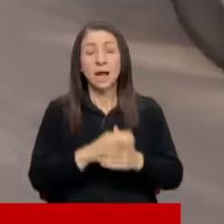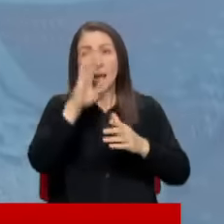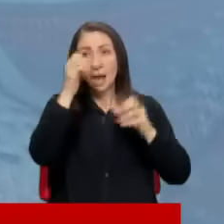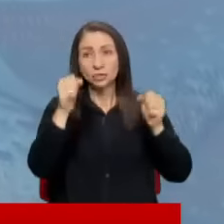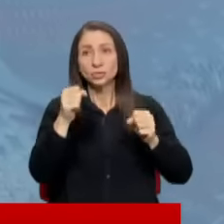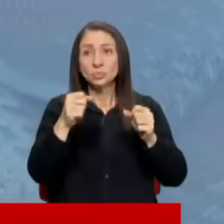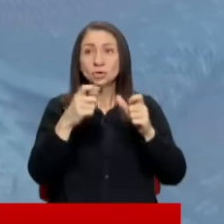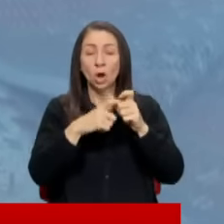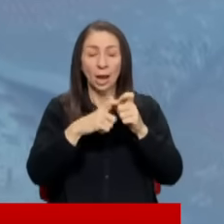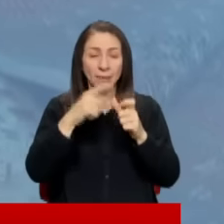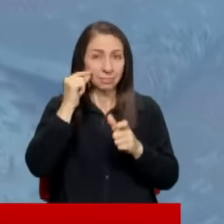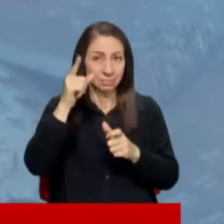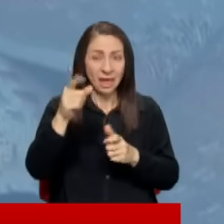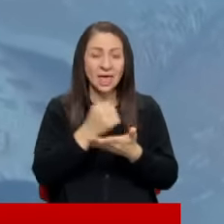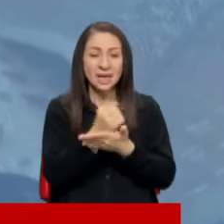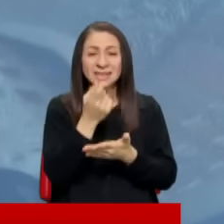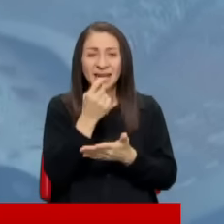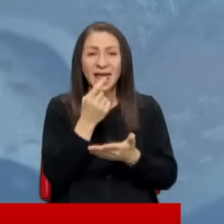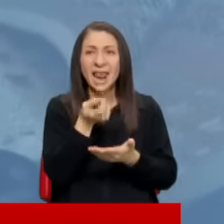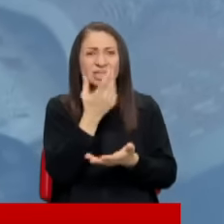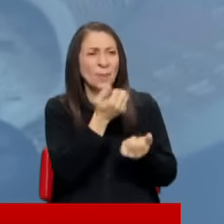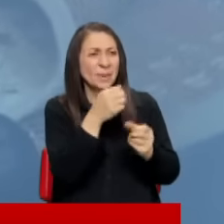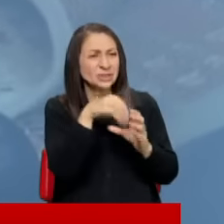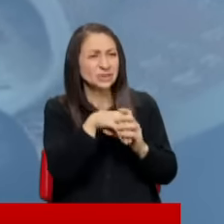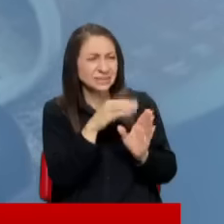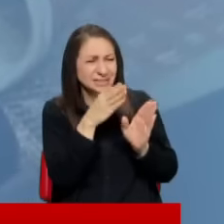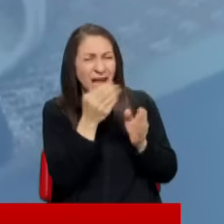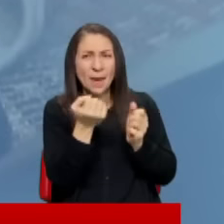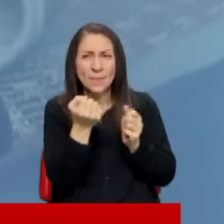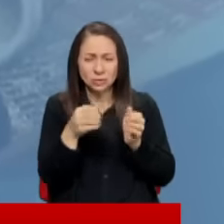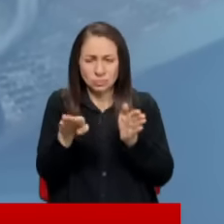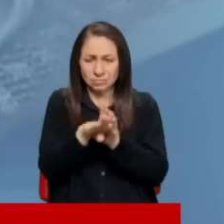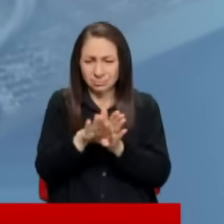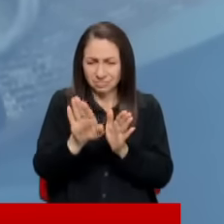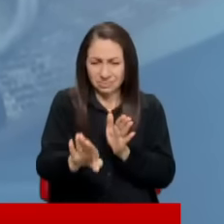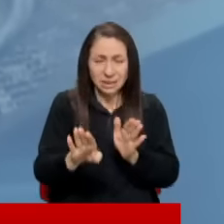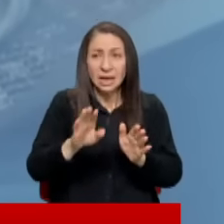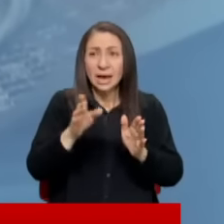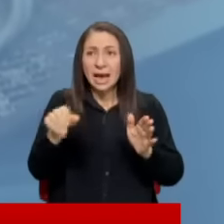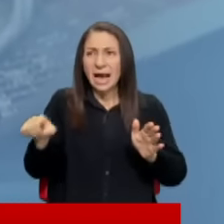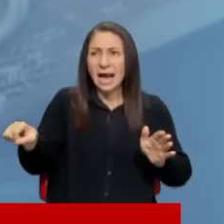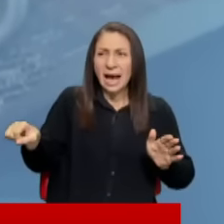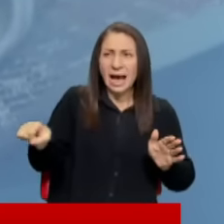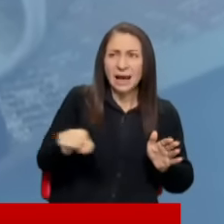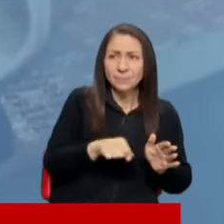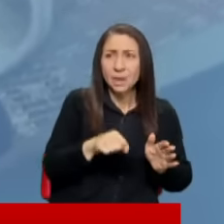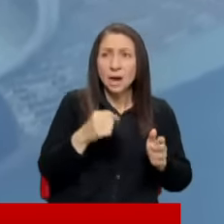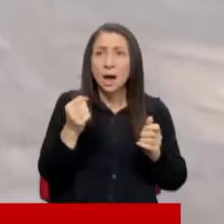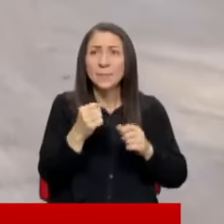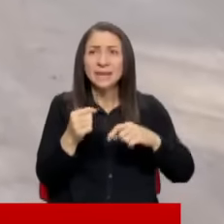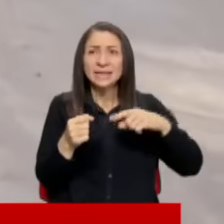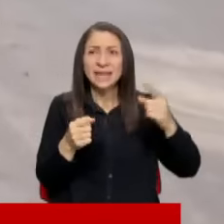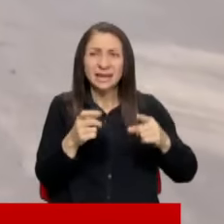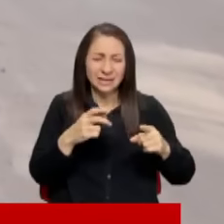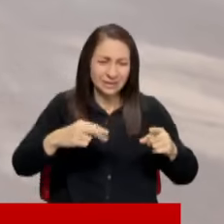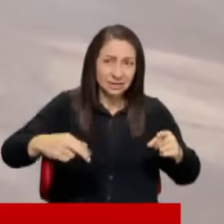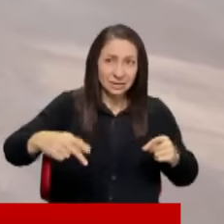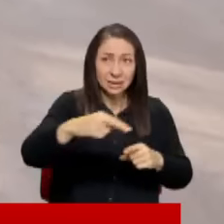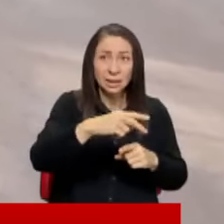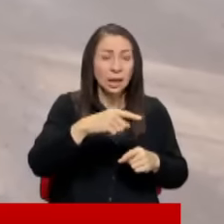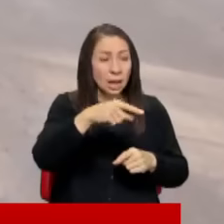Erzurum'da Gökhan Barutçu eczaneden ilaç almak için otomobilini sokağa park etti. Kapıyı kapatıp aracın diğer tarafına geçti.